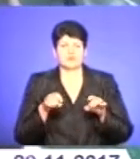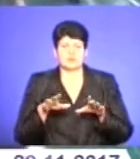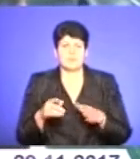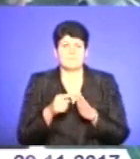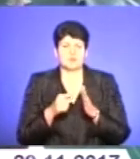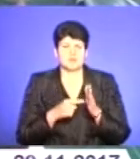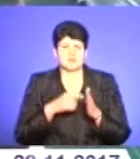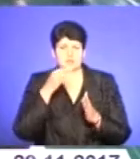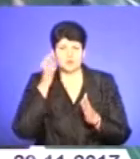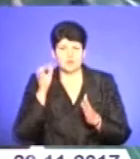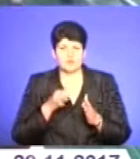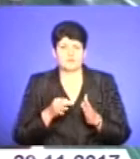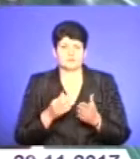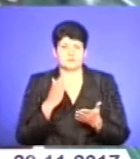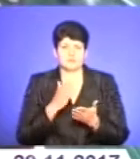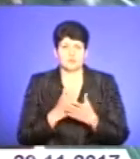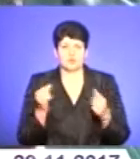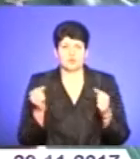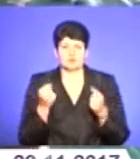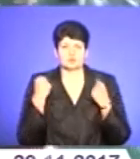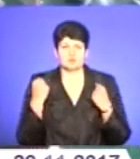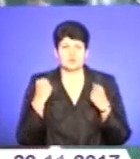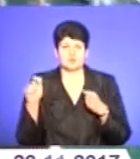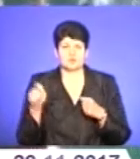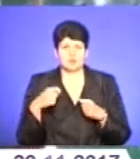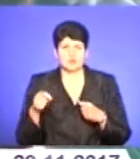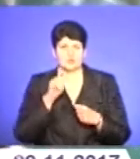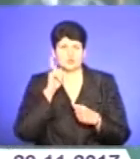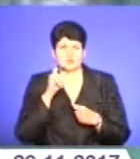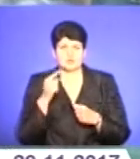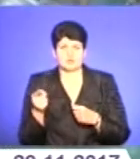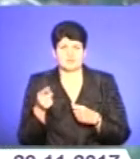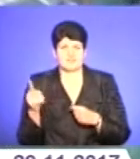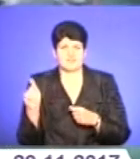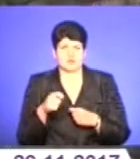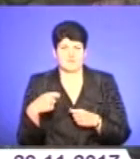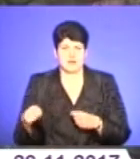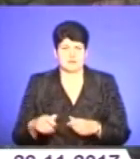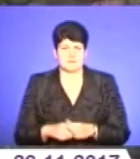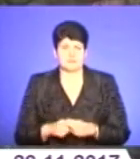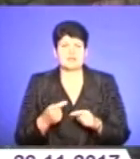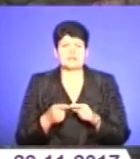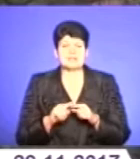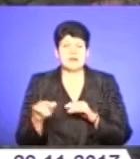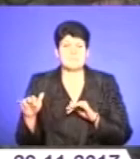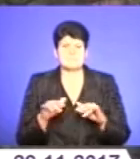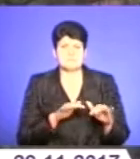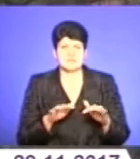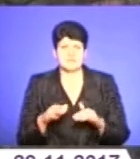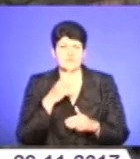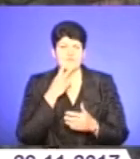поділитись досвідом володіння холодною спортивною зброєю з юними тернопільськими фехтувальниками. Це місія у